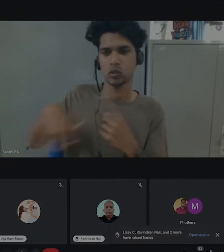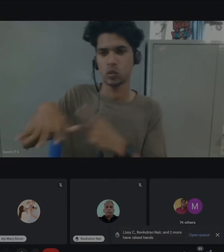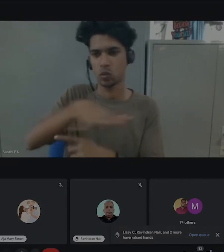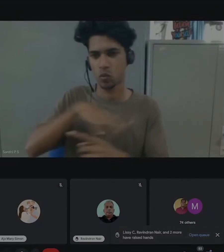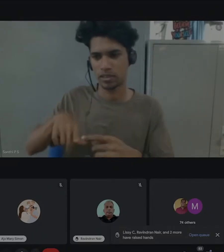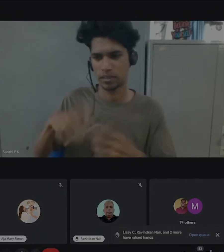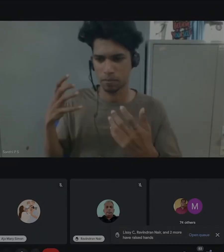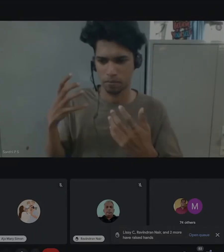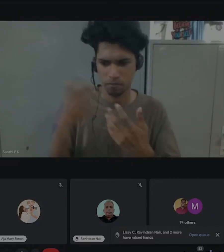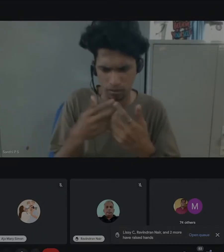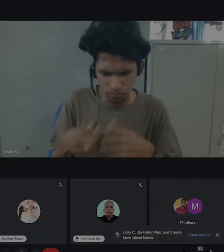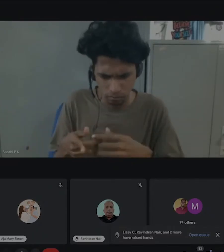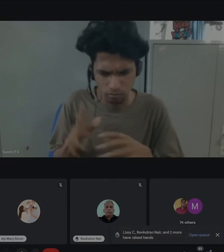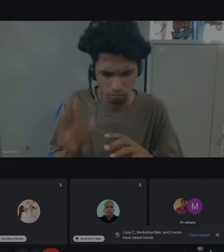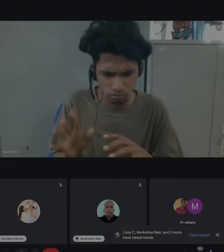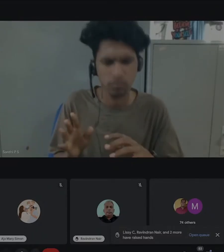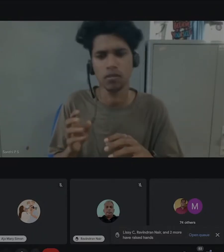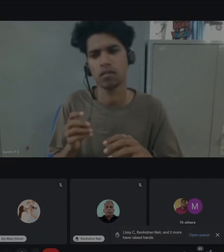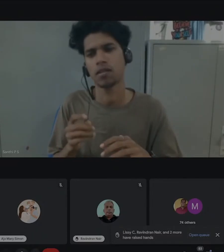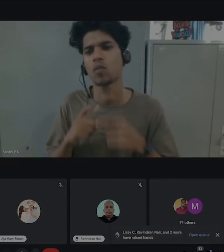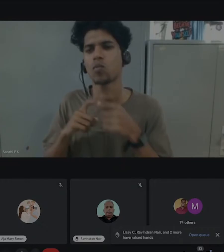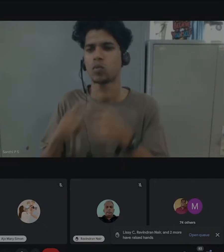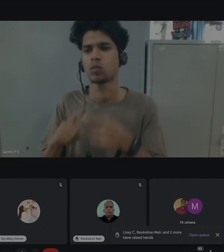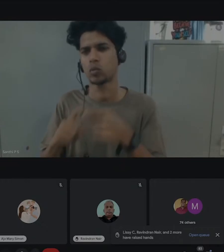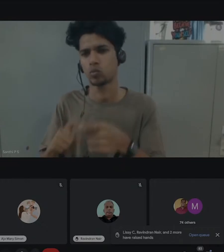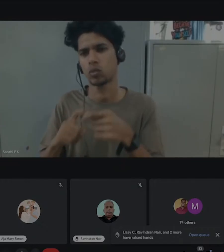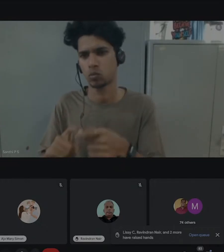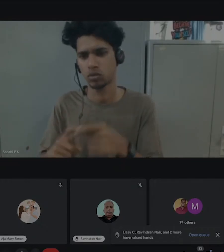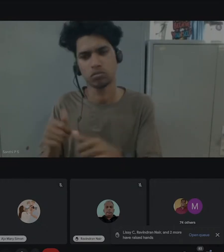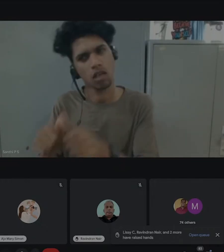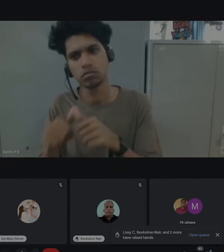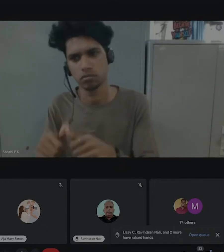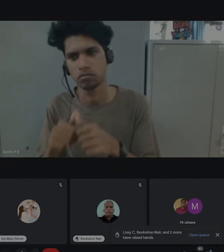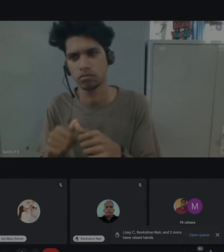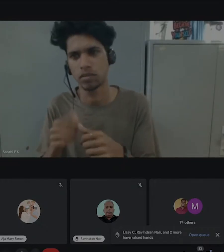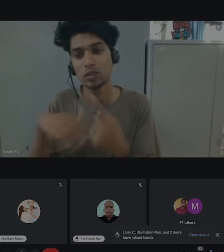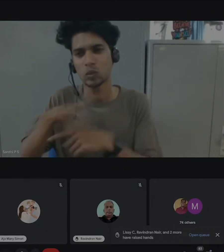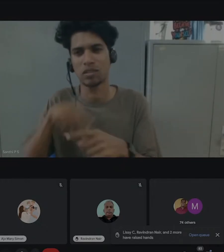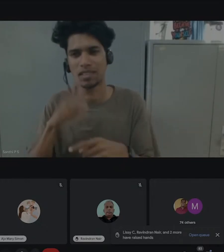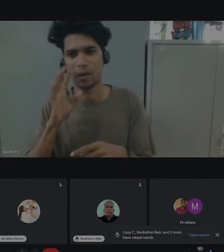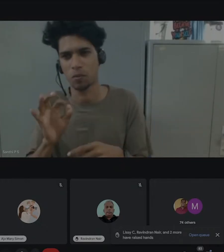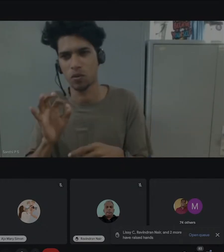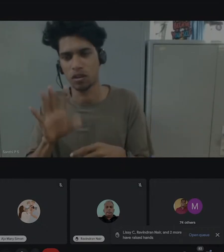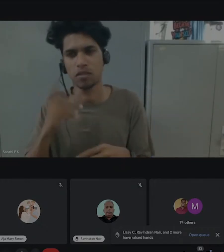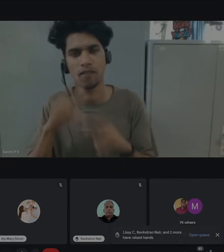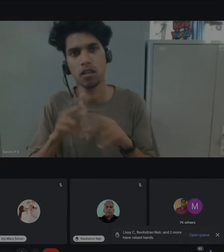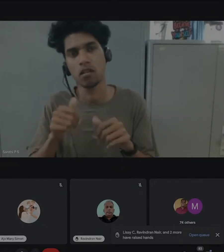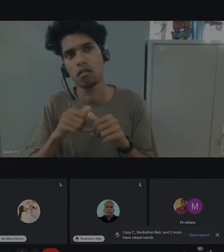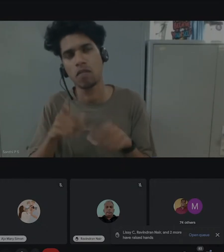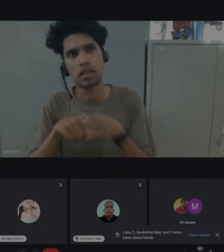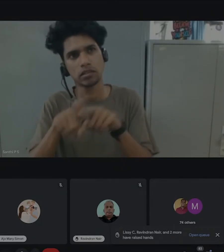ചെയ്ത് കൊടുക്കുക. അപ്പൊ അത് മീനിങ്ഫുൾ ആയിട്ടുള്ള ഒരു കമ്മ്യൂണിക്കേഷൻ ആയിട്ട് മാറും. ഇതിനിപ്പോ ഒരു ഉത്തരം പറയുകയാണ്, ഒരു